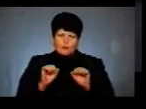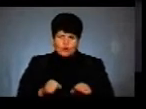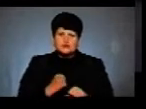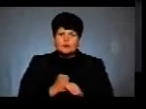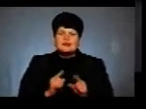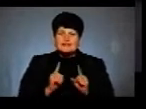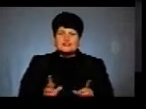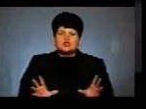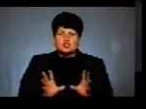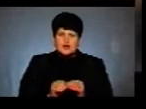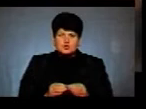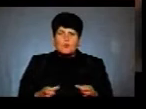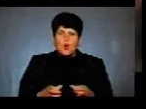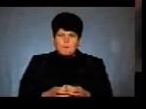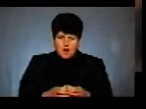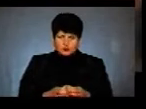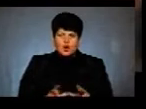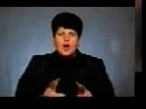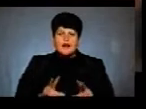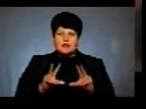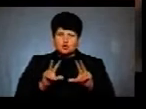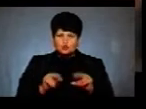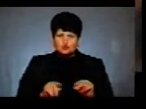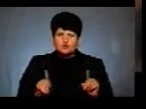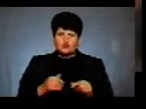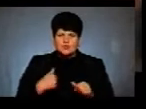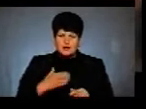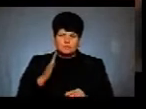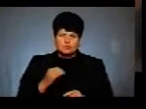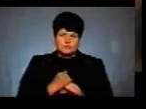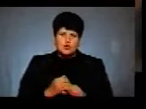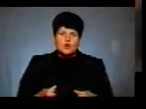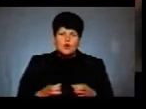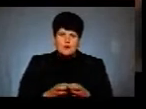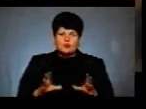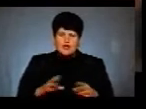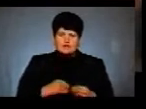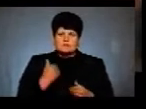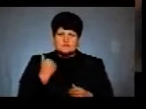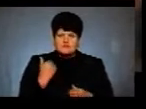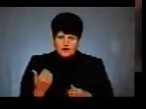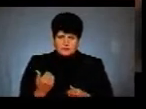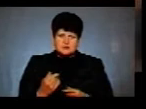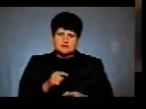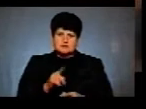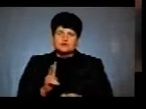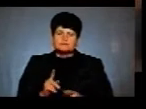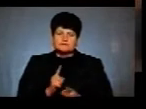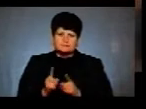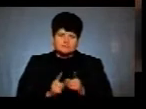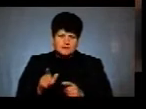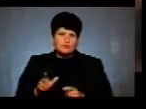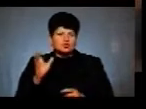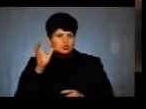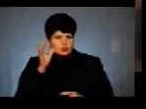лише разом, лише командою. Гарантую, що я працюватиму командно разом з вами, з агентами змін. Я буду дослухатися